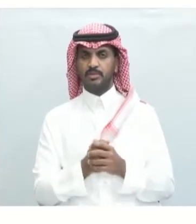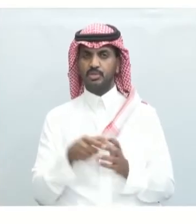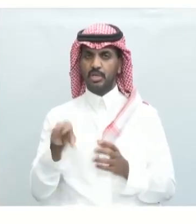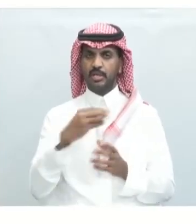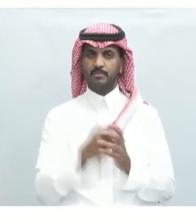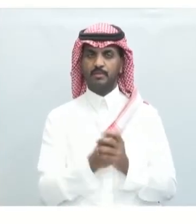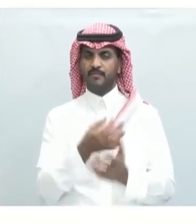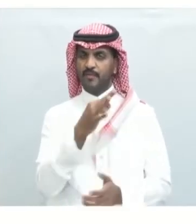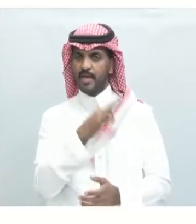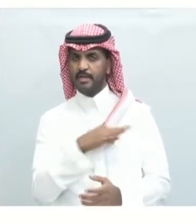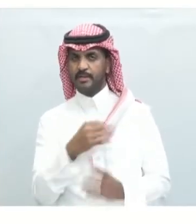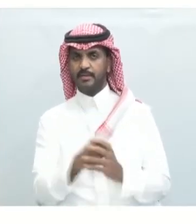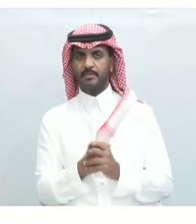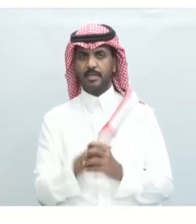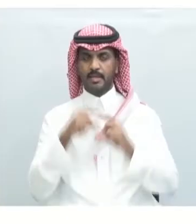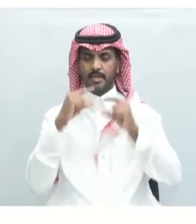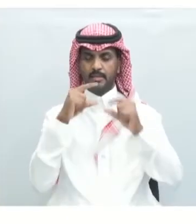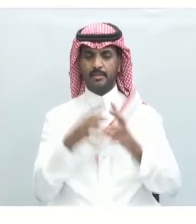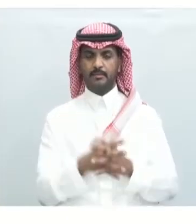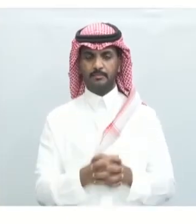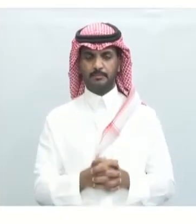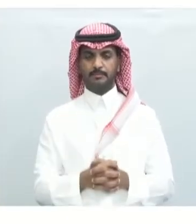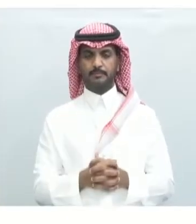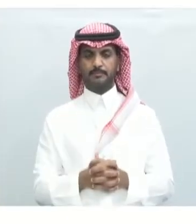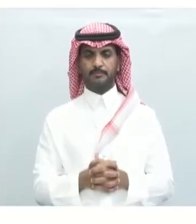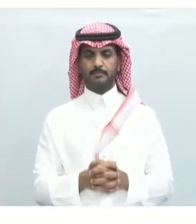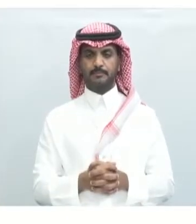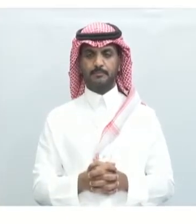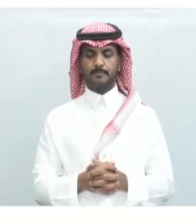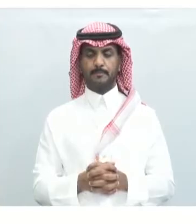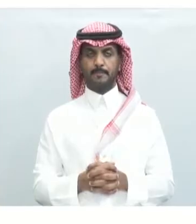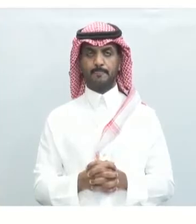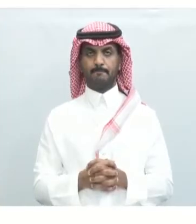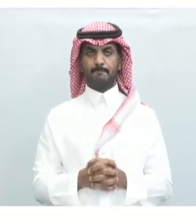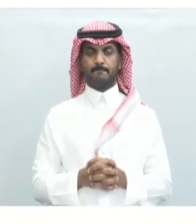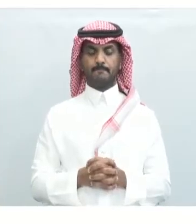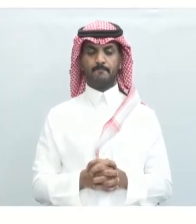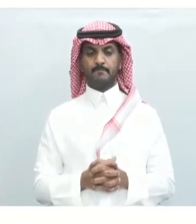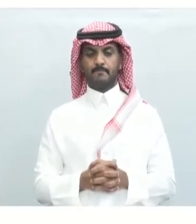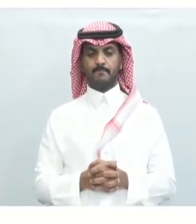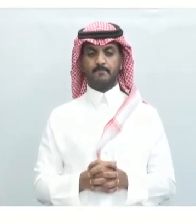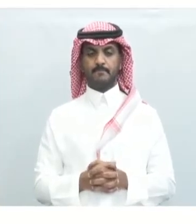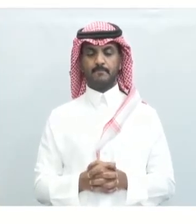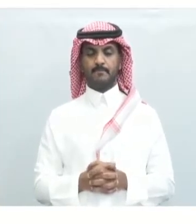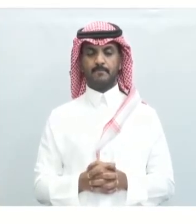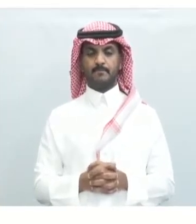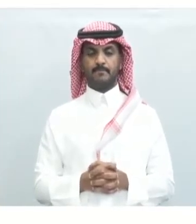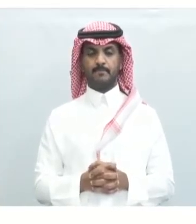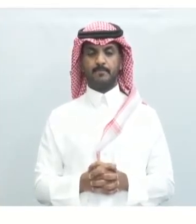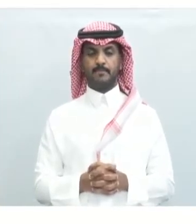استفاده من هذا الحديث ماذا استفدتم من هذا الحديث احسنتم